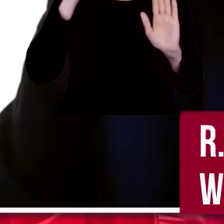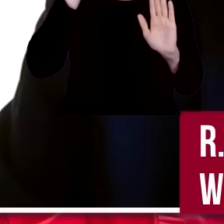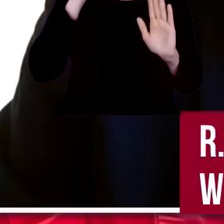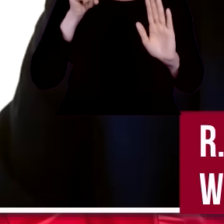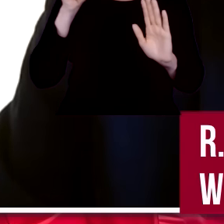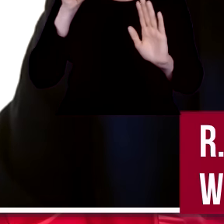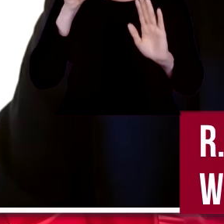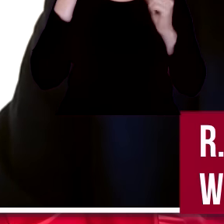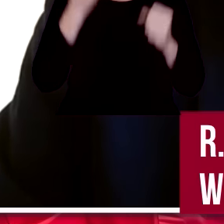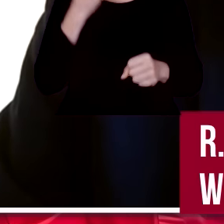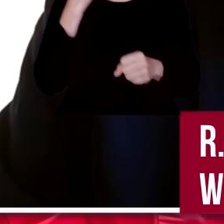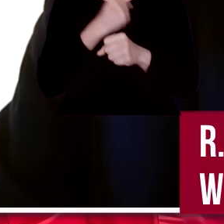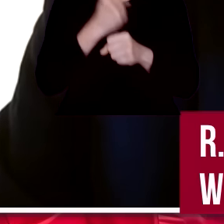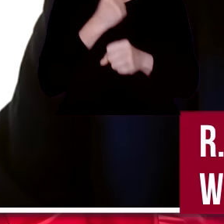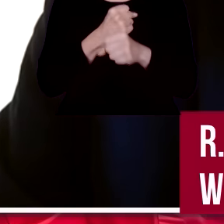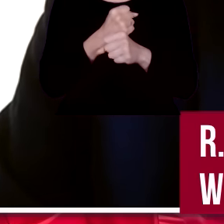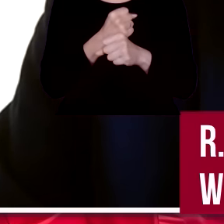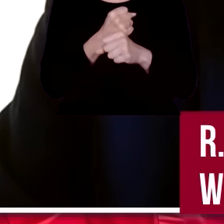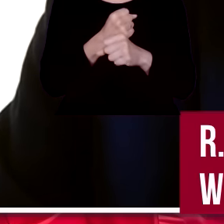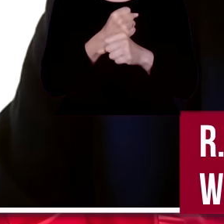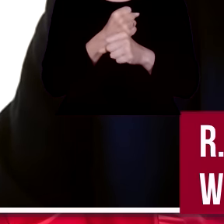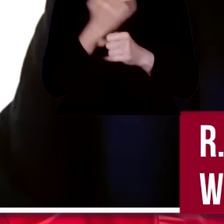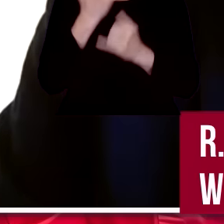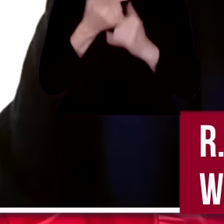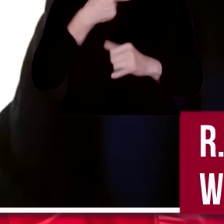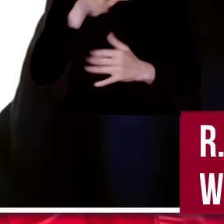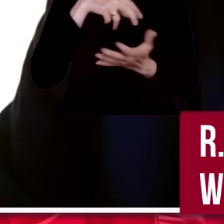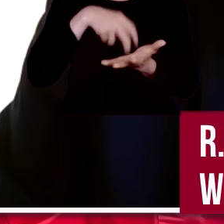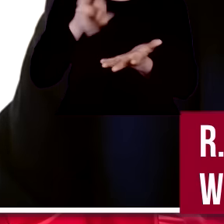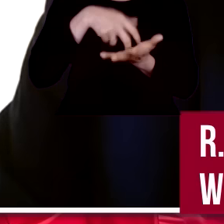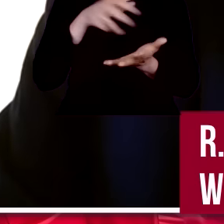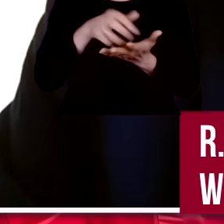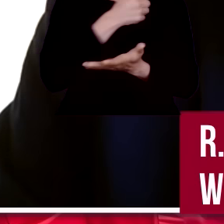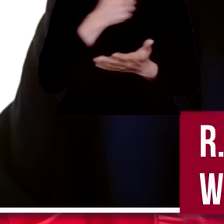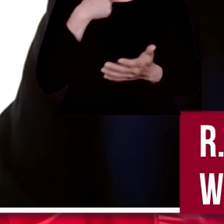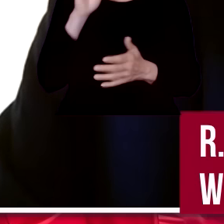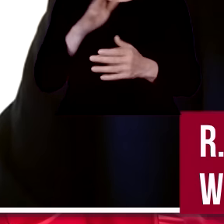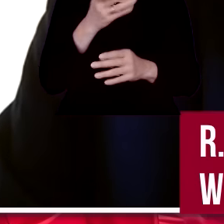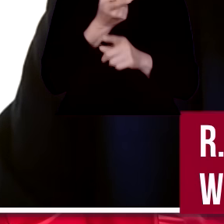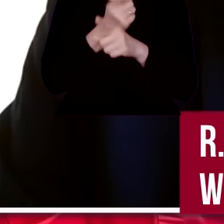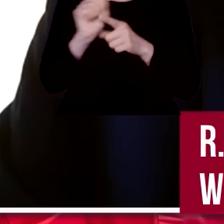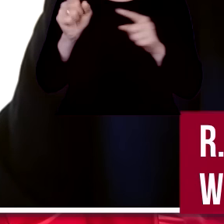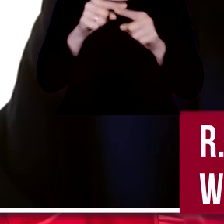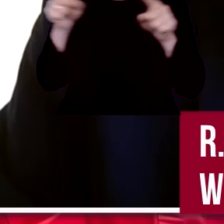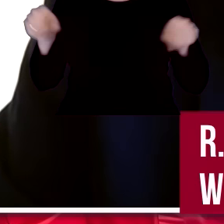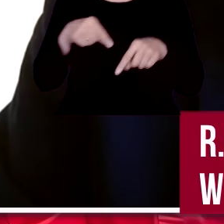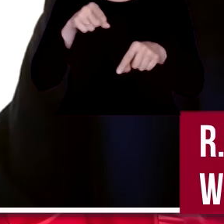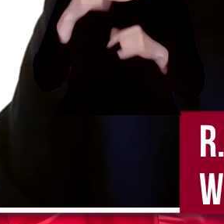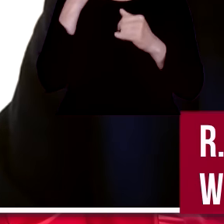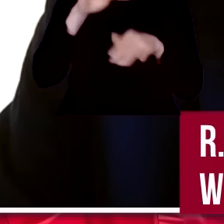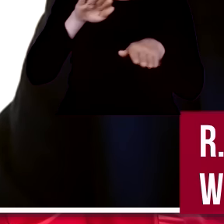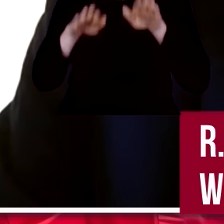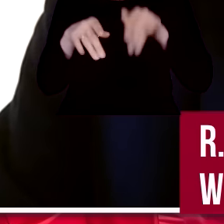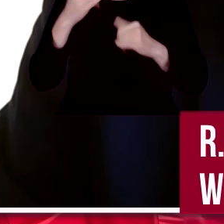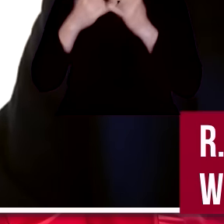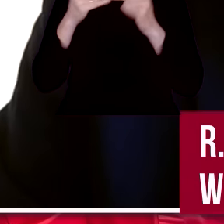żeby żeby ktoś jak idziemy w Warszawie chodnikiem będzie krzywo położona jedna płyta nam tam noga wpadnie i Złamie